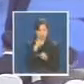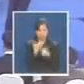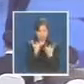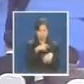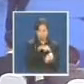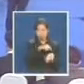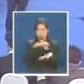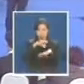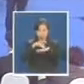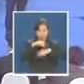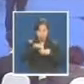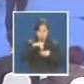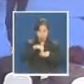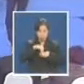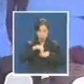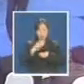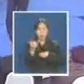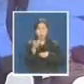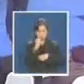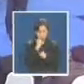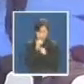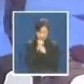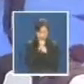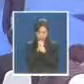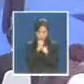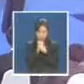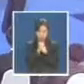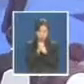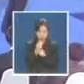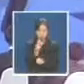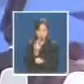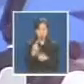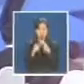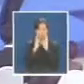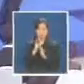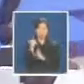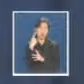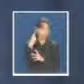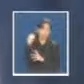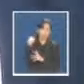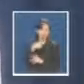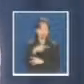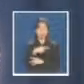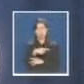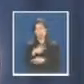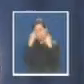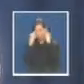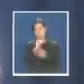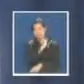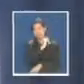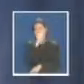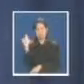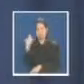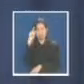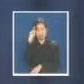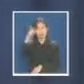ากที่สุดเท่าที่จะทำได้นะครับบางคนก็ไปพูดเรื่องว่าต่อว่าต่อขานว่าไปออกงานเปิดงานในลักษณะ